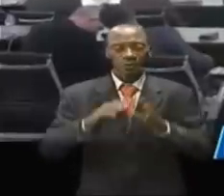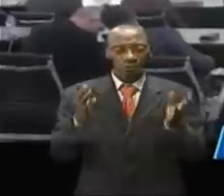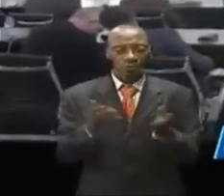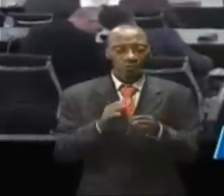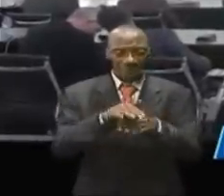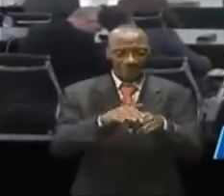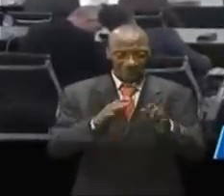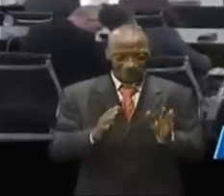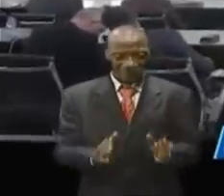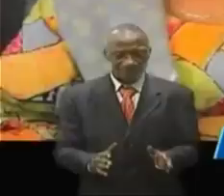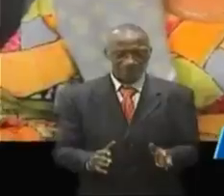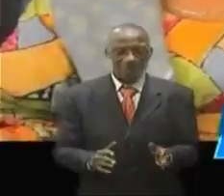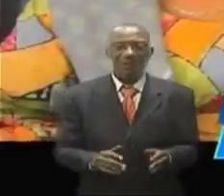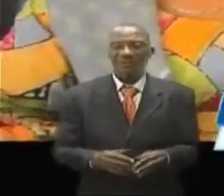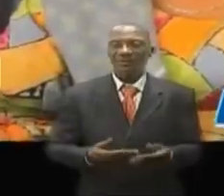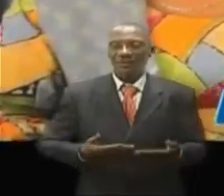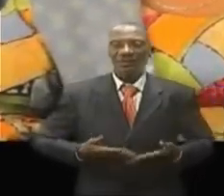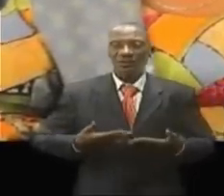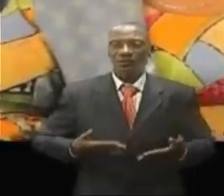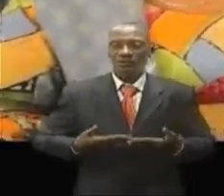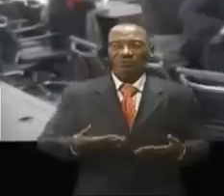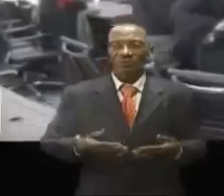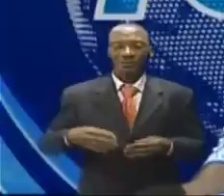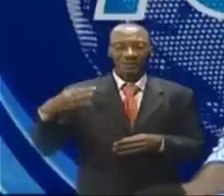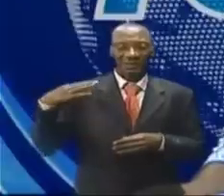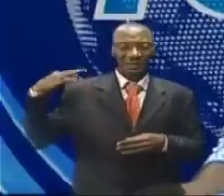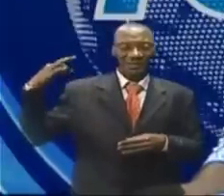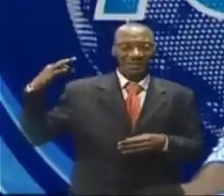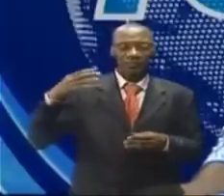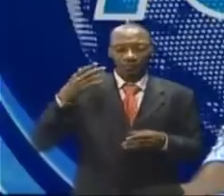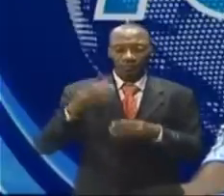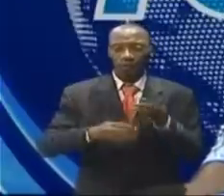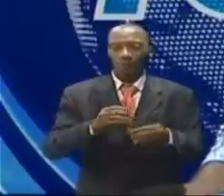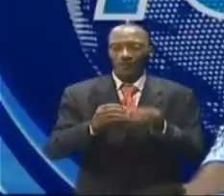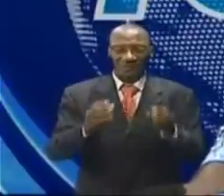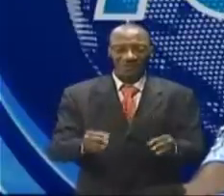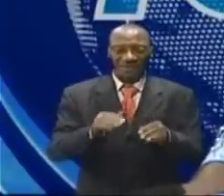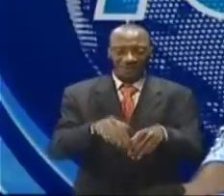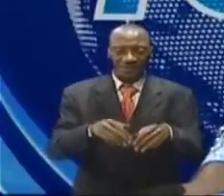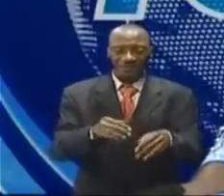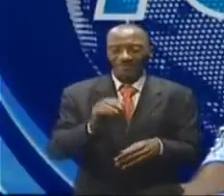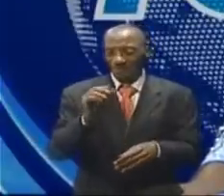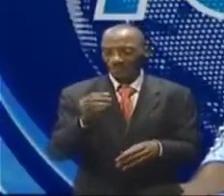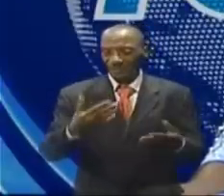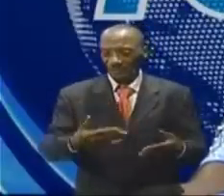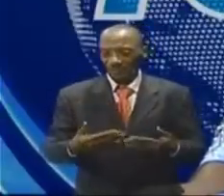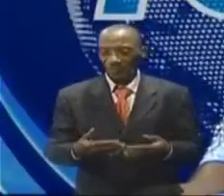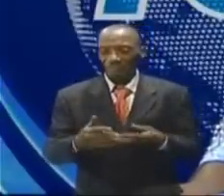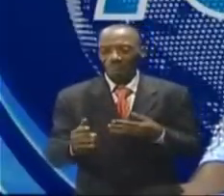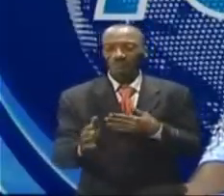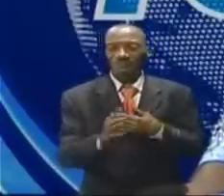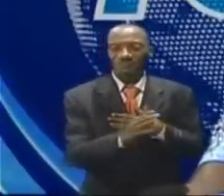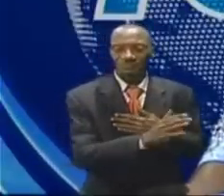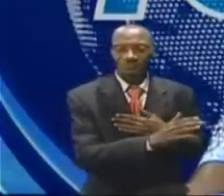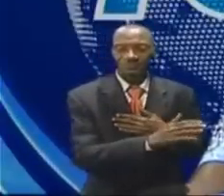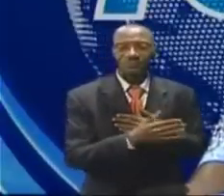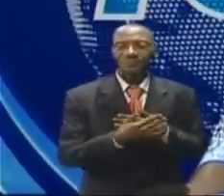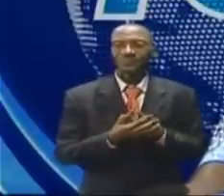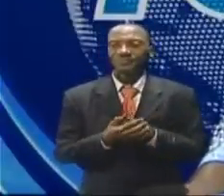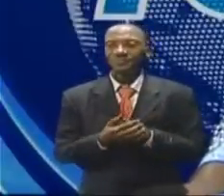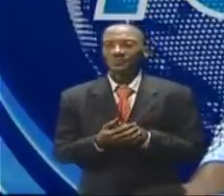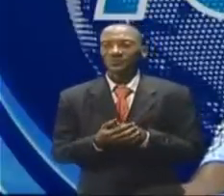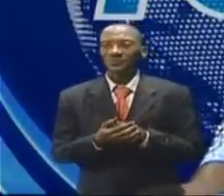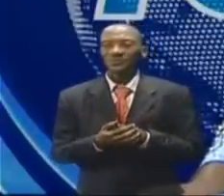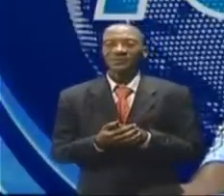s'est séparée de la délégation des opérateurs miniers de sa province. CDT, Confédération démocratique du travail, a gagné